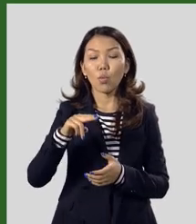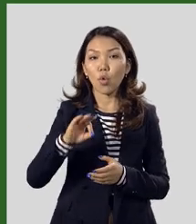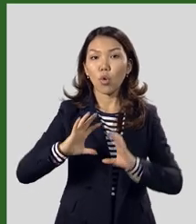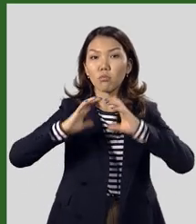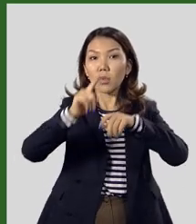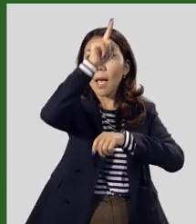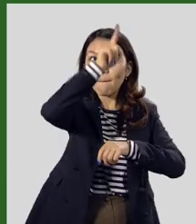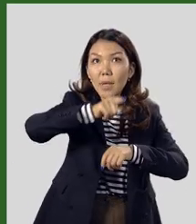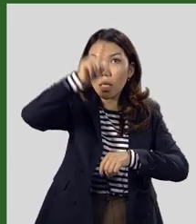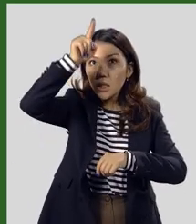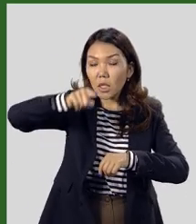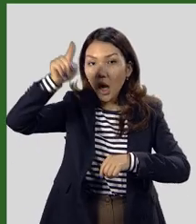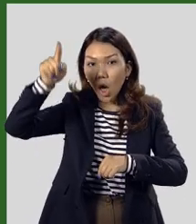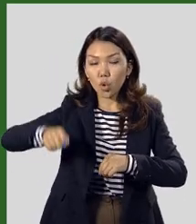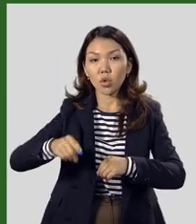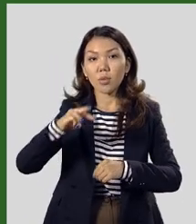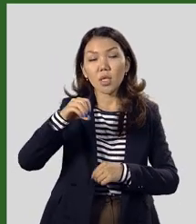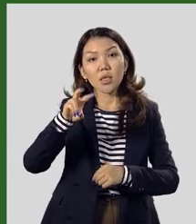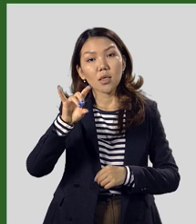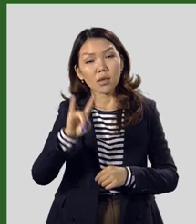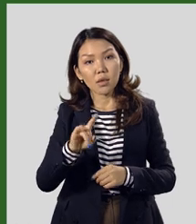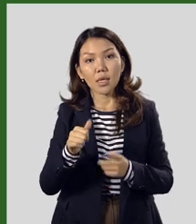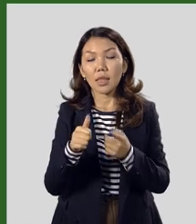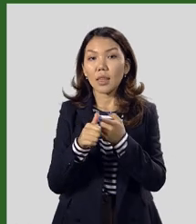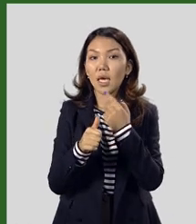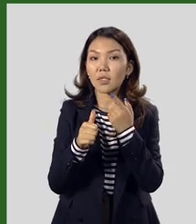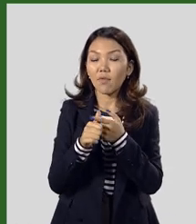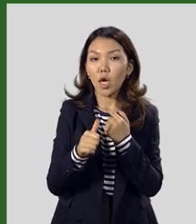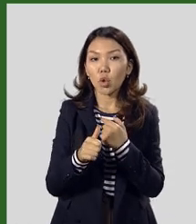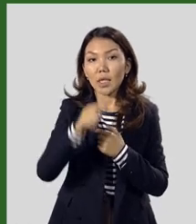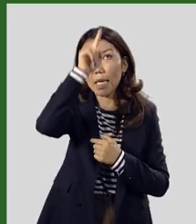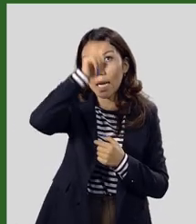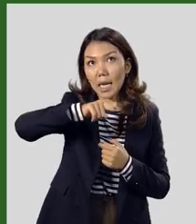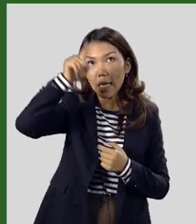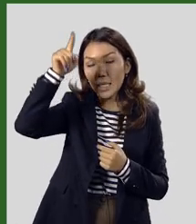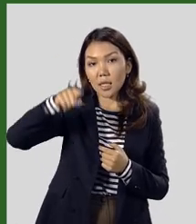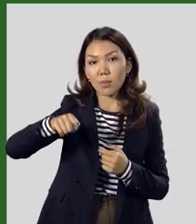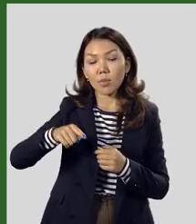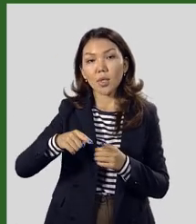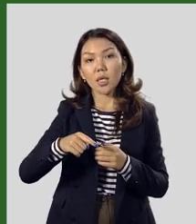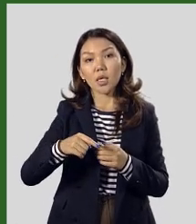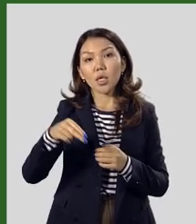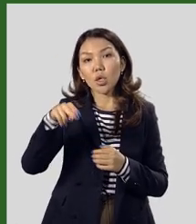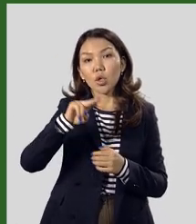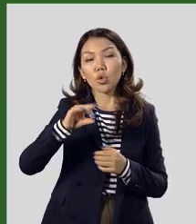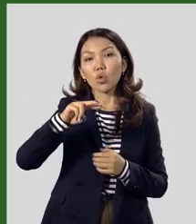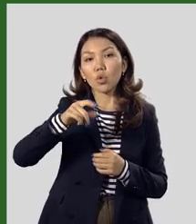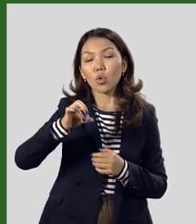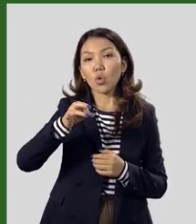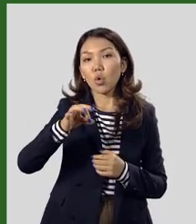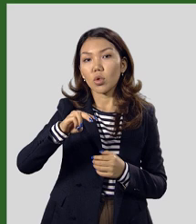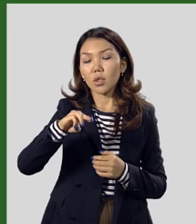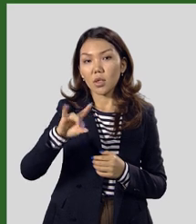меридианам. Меридианы называют линиями долготы. Мы с вами знаем,